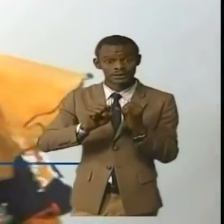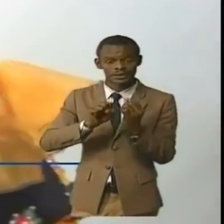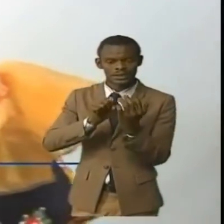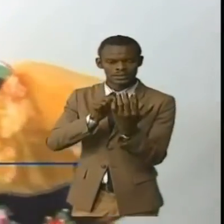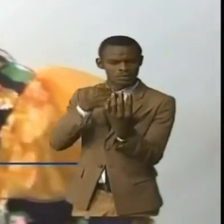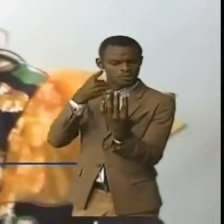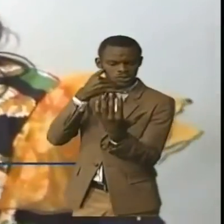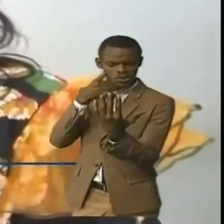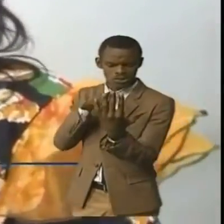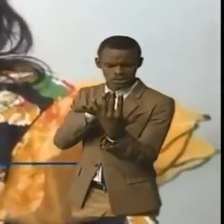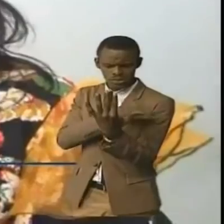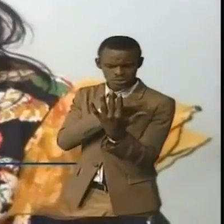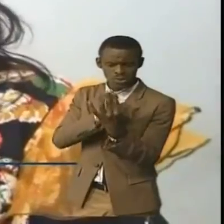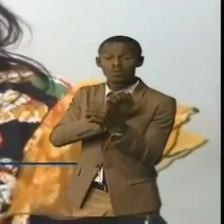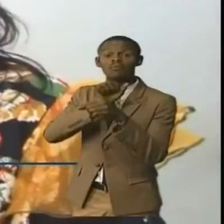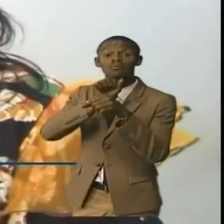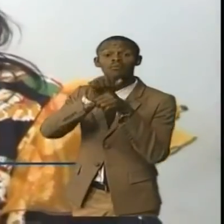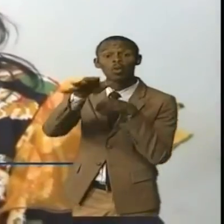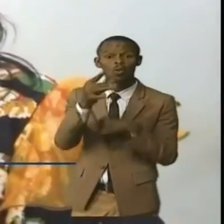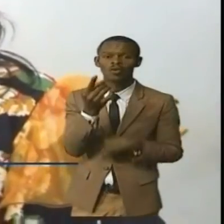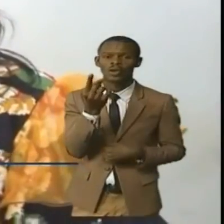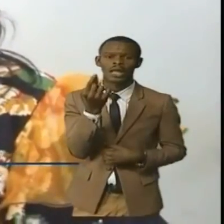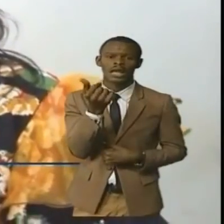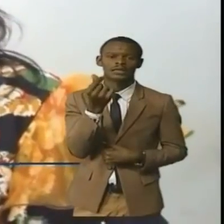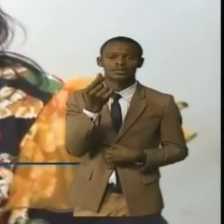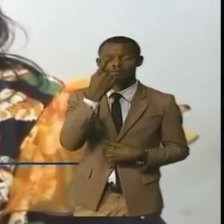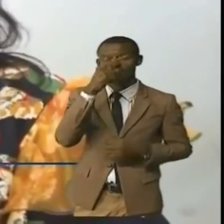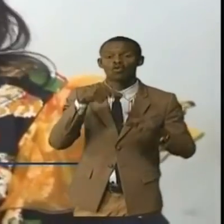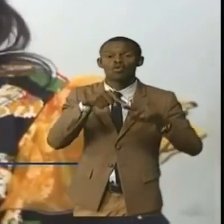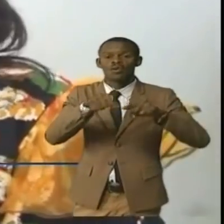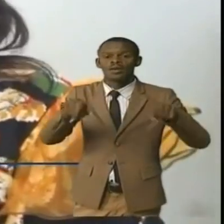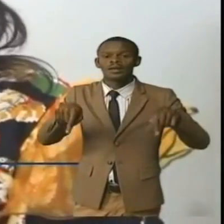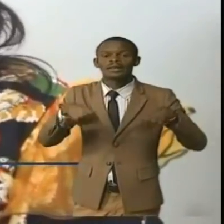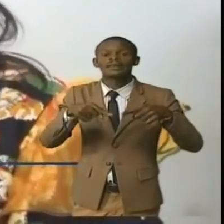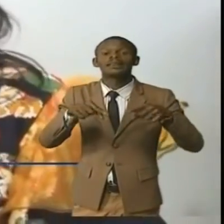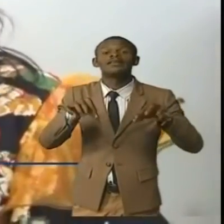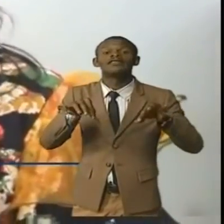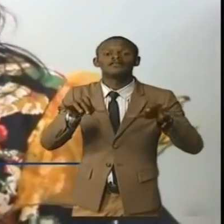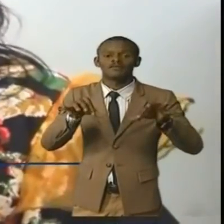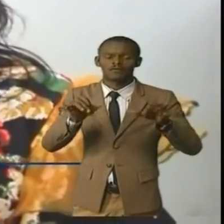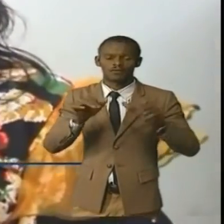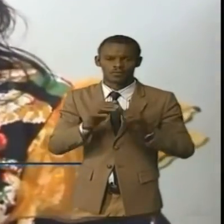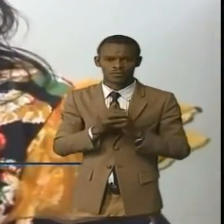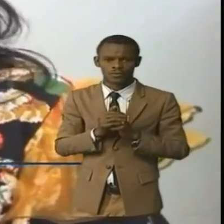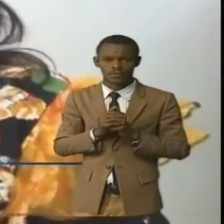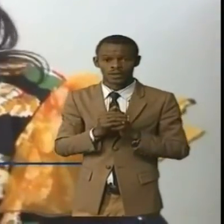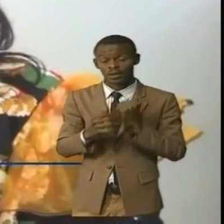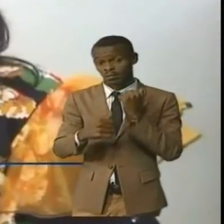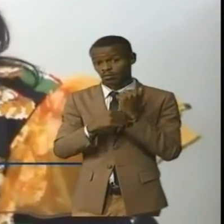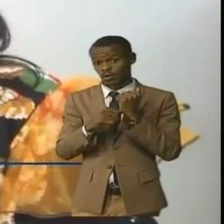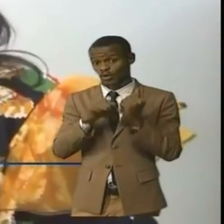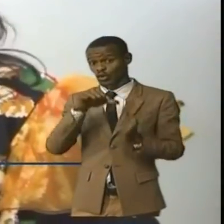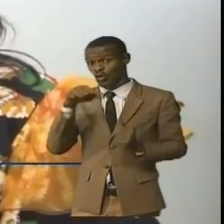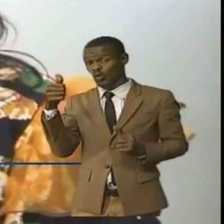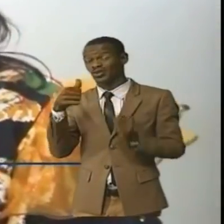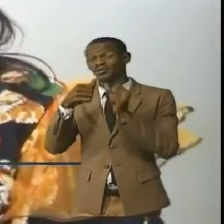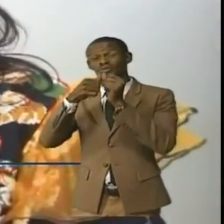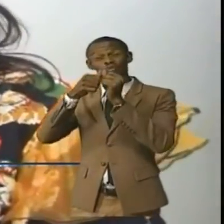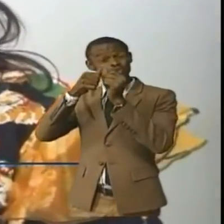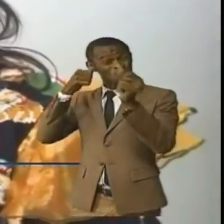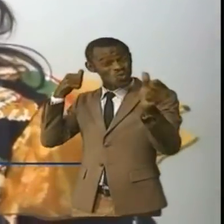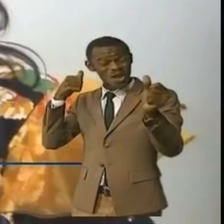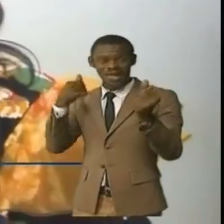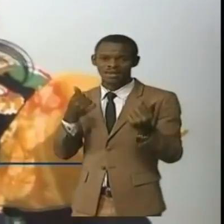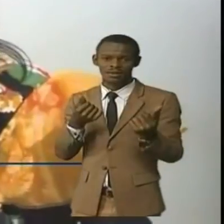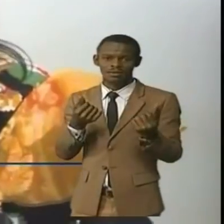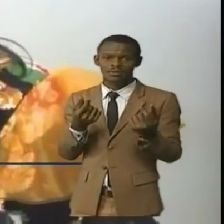puis la télédéclaration. Les assujettis qui sont un peu éloignés, là où il n'y a pas de banque de proximité, là où il n'y a pas de banque mobile, pour